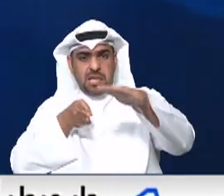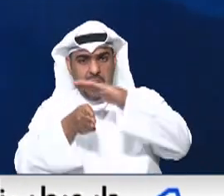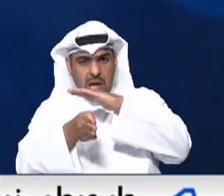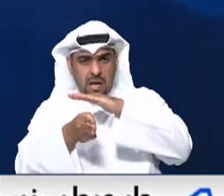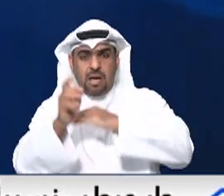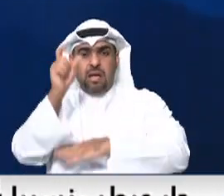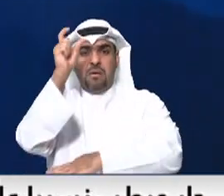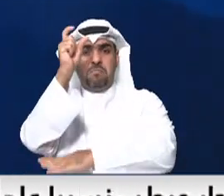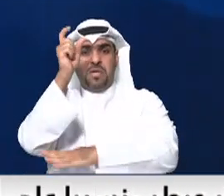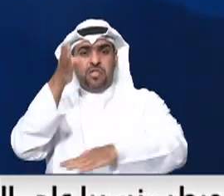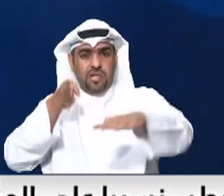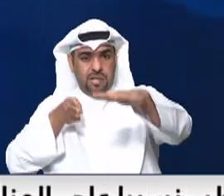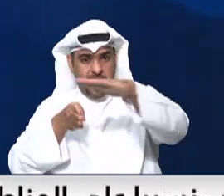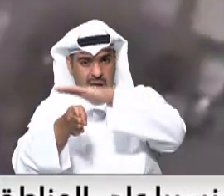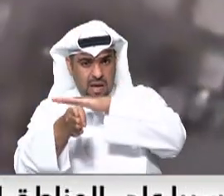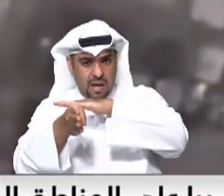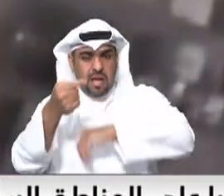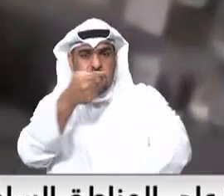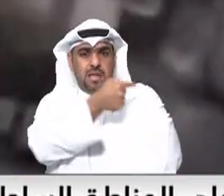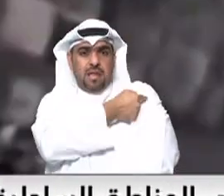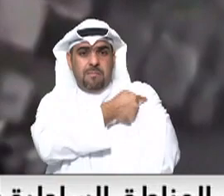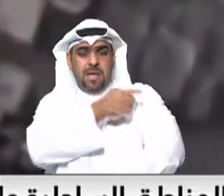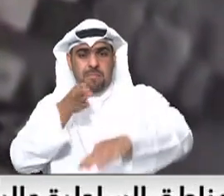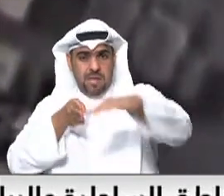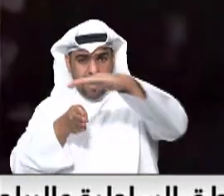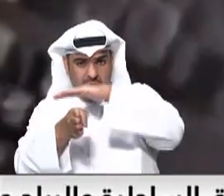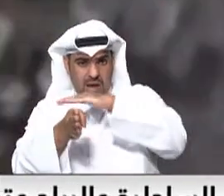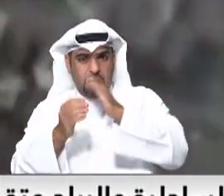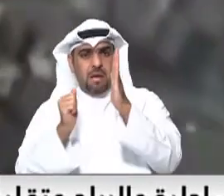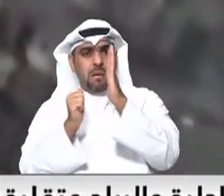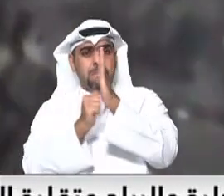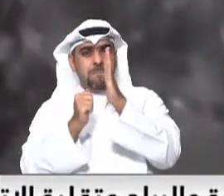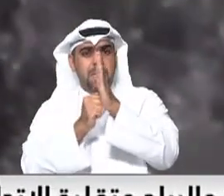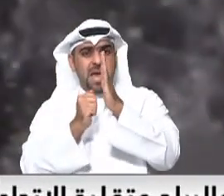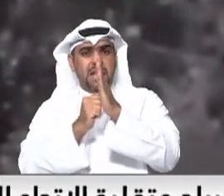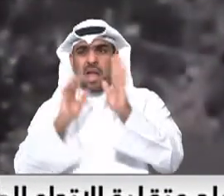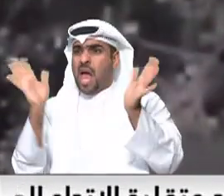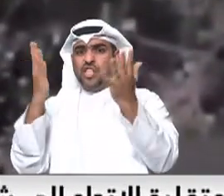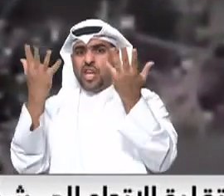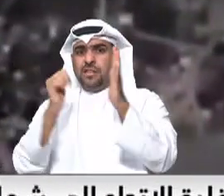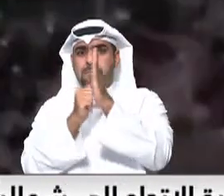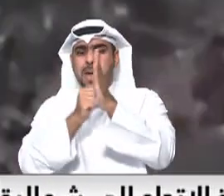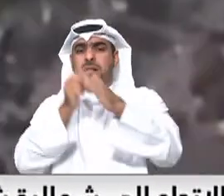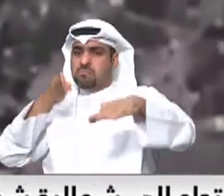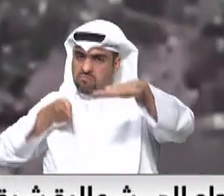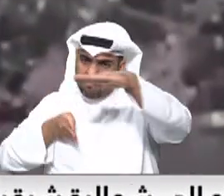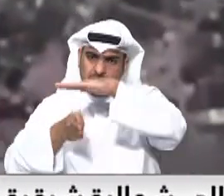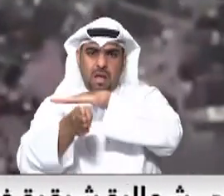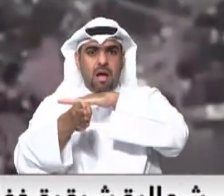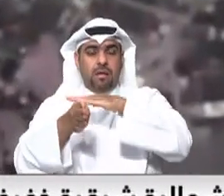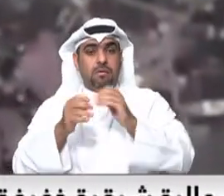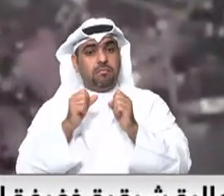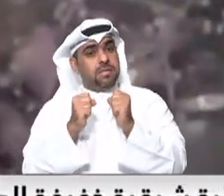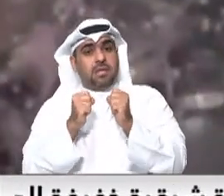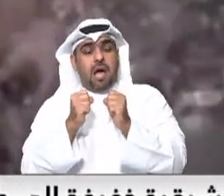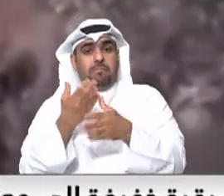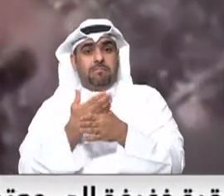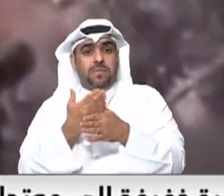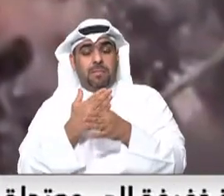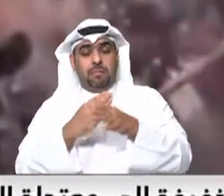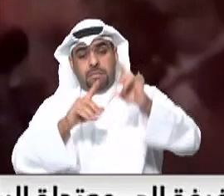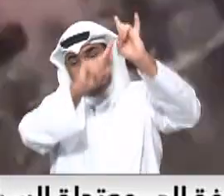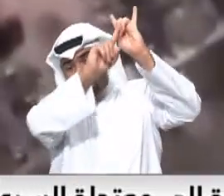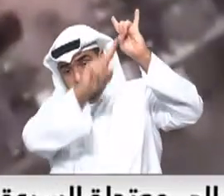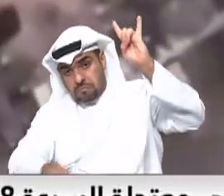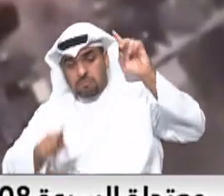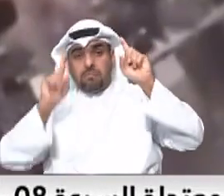مراكز الإيواء، في منازل الفلسطينيين. كل منزل هنا في المنازل يوجد به على